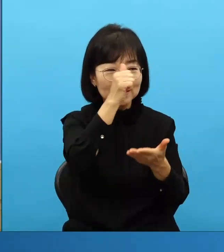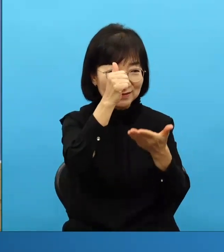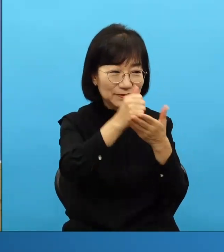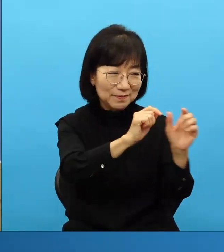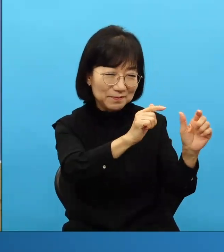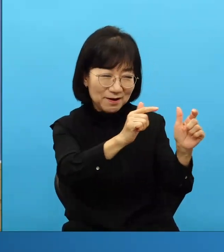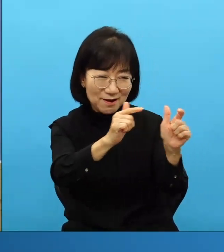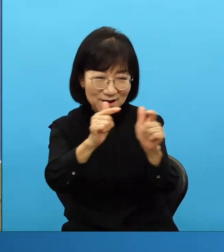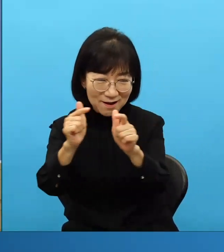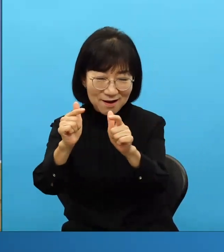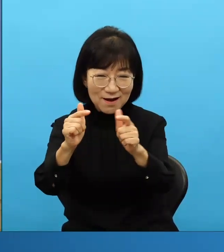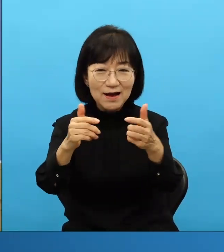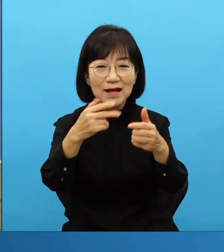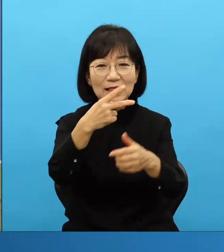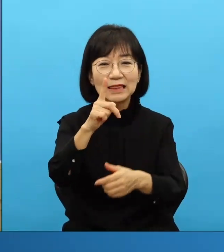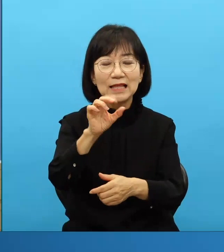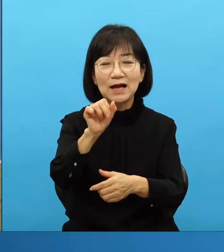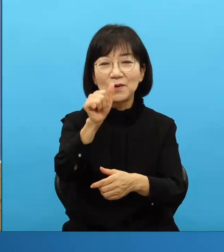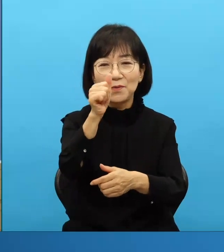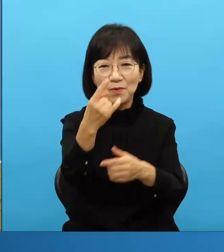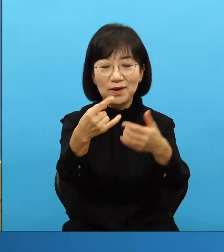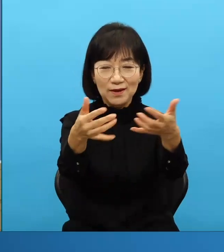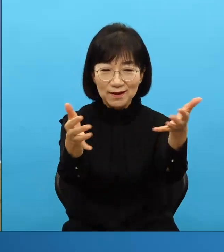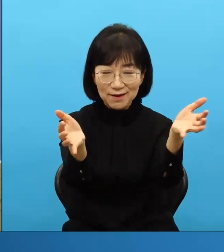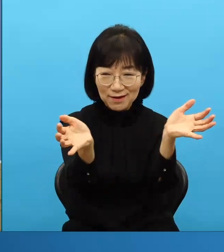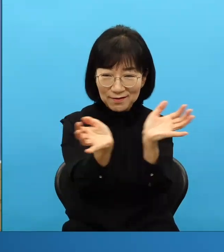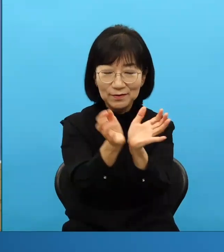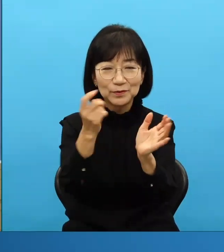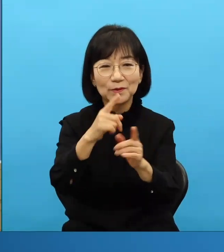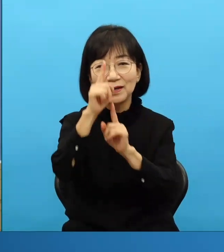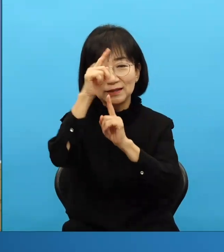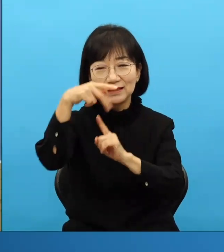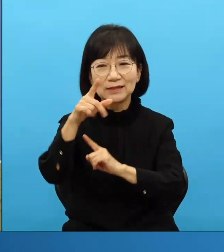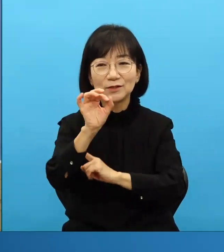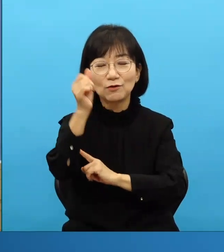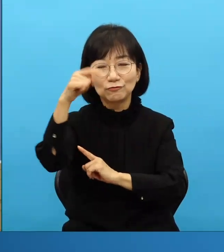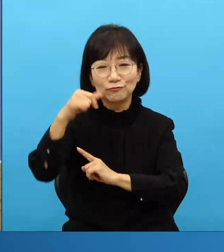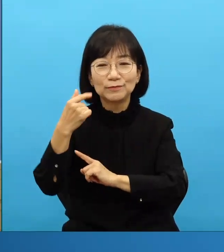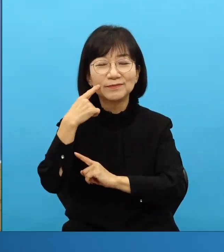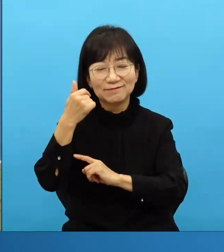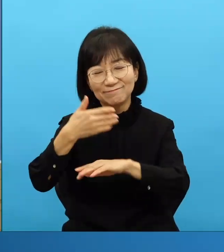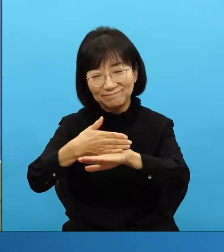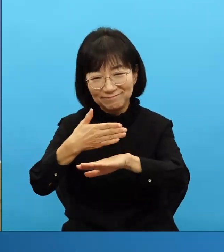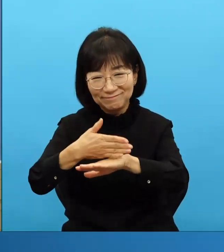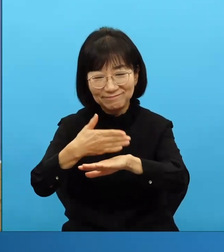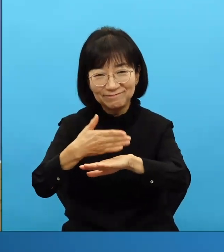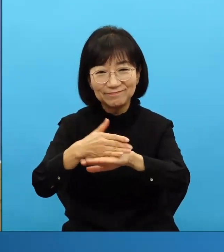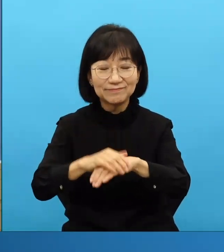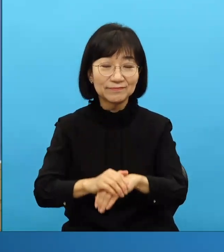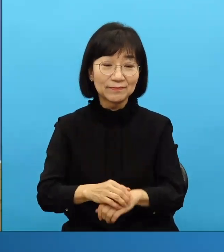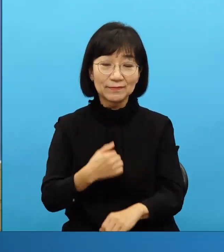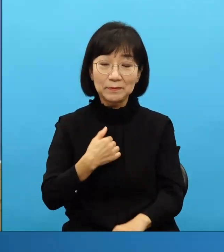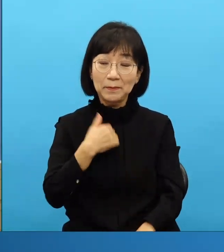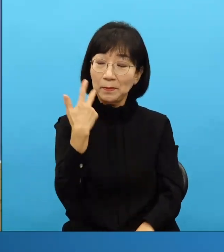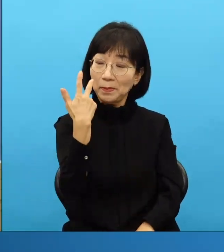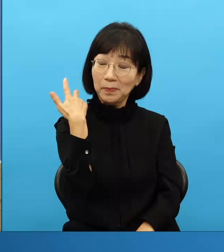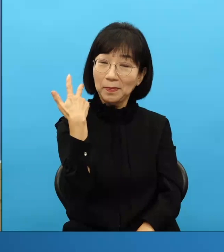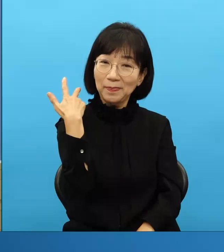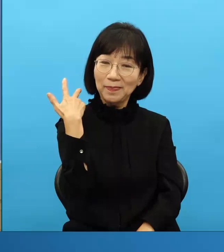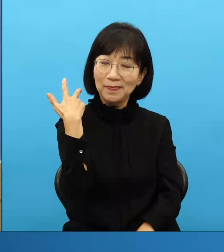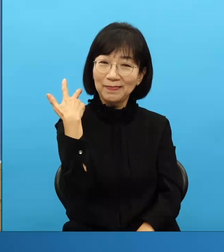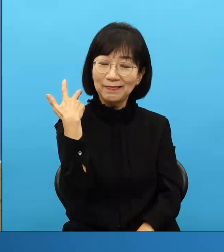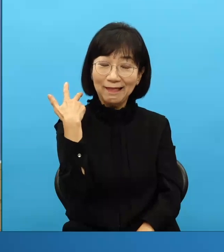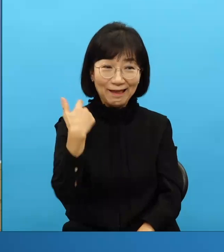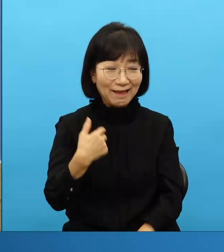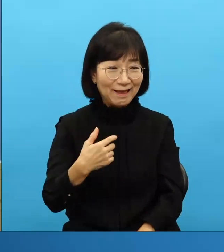목사님께 감사드리겠습니다. And I also want to give thanks to Reverend Lee as well as the church and the session board. 제가 일주일 전에 비서실로 연락을 받고 계속 기도가